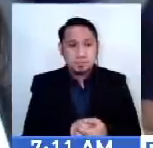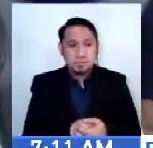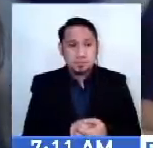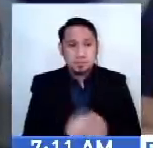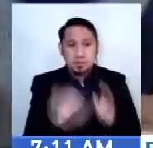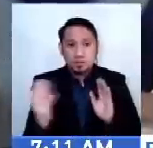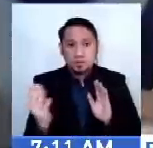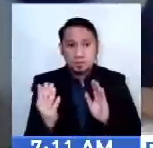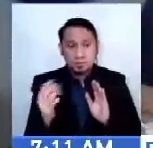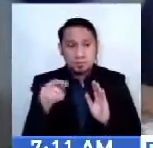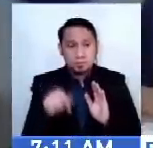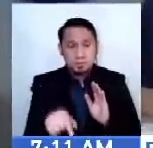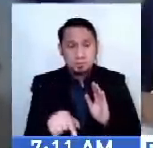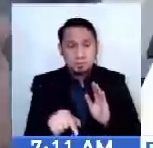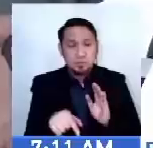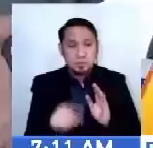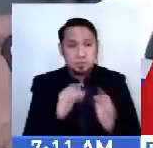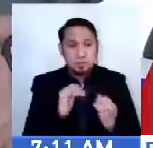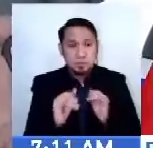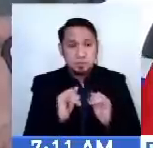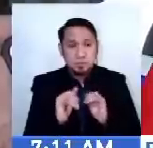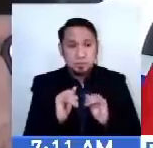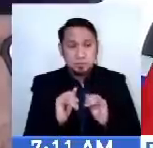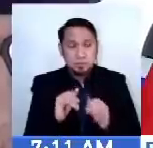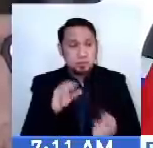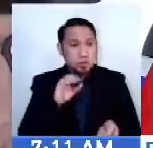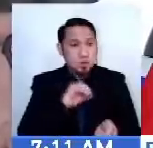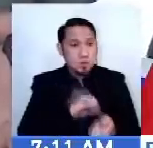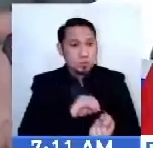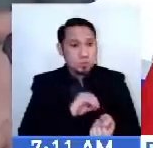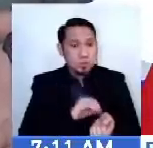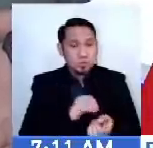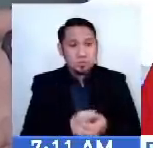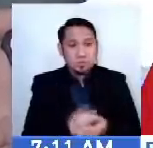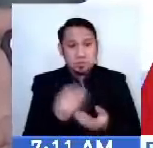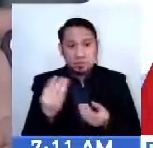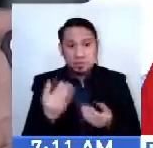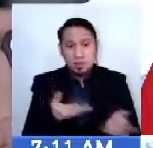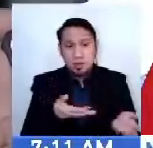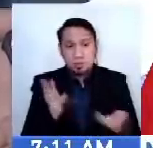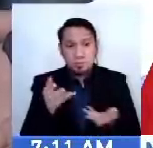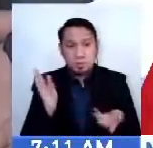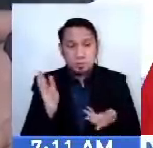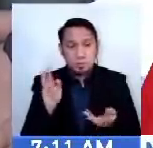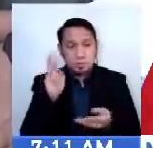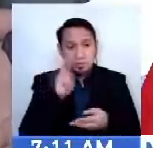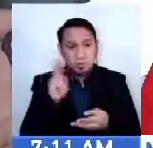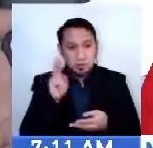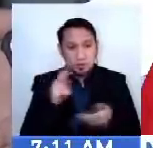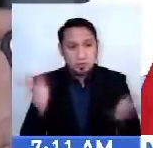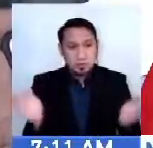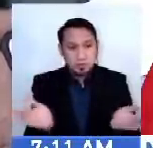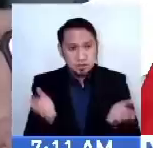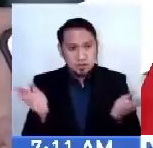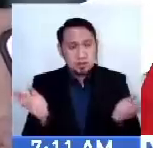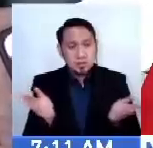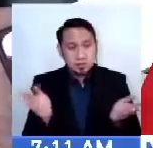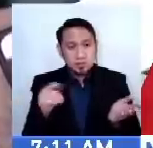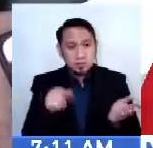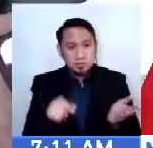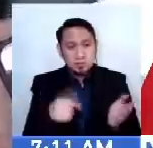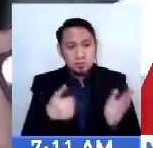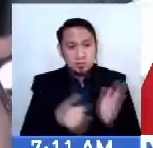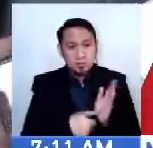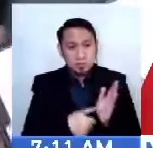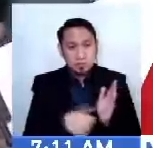ang katandem niya si Dr. Willie Ong. Nag-upload siya ng video at hinikayat ang mga botante na iboto siya para makakita ng pagbabago sa